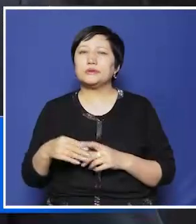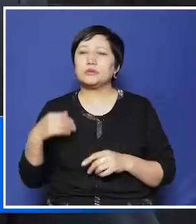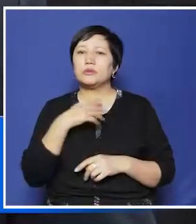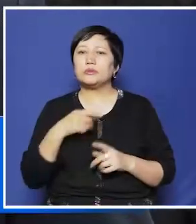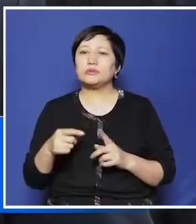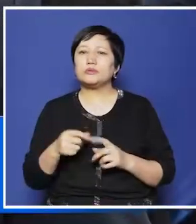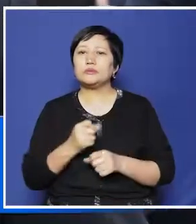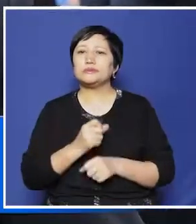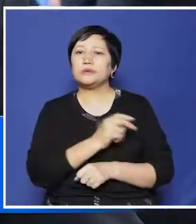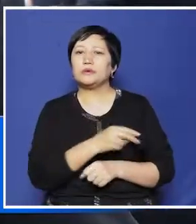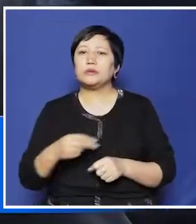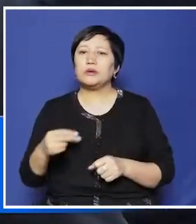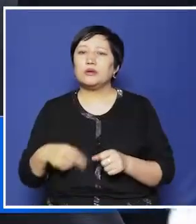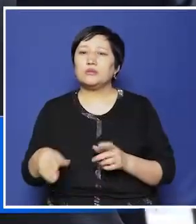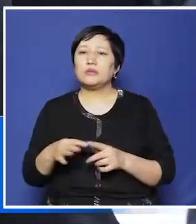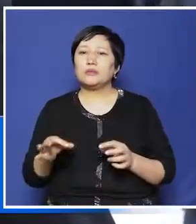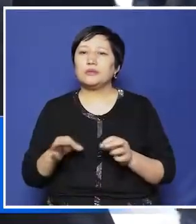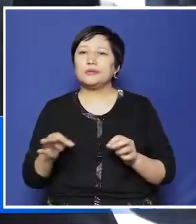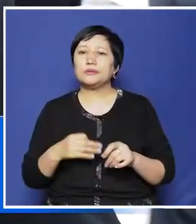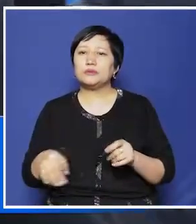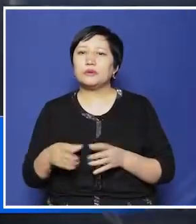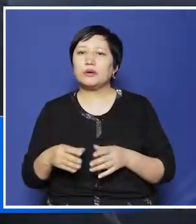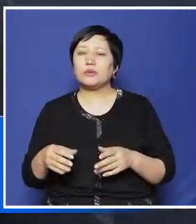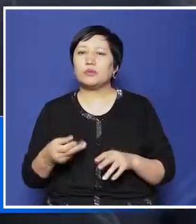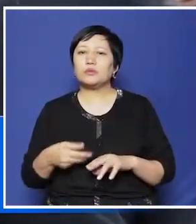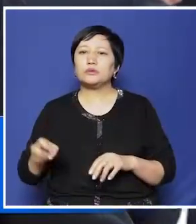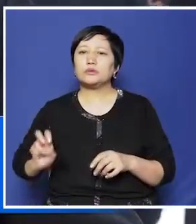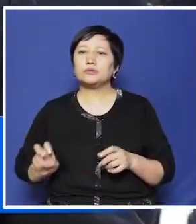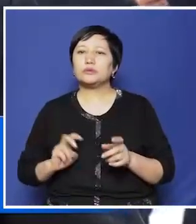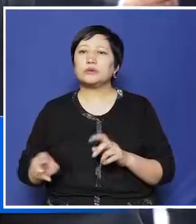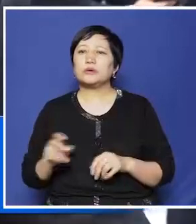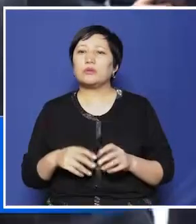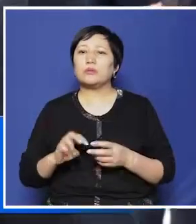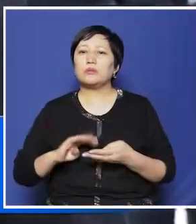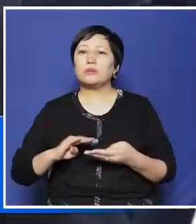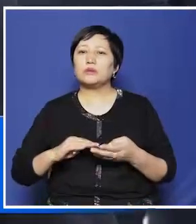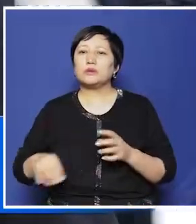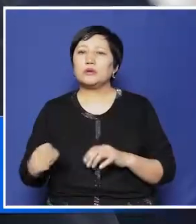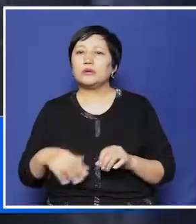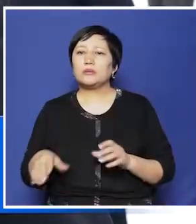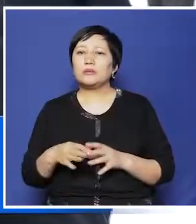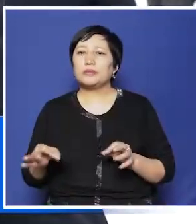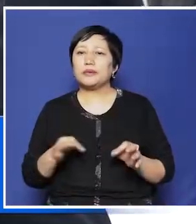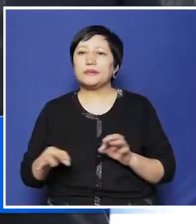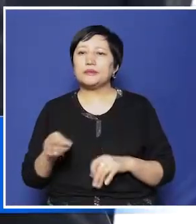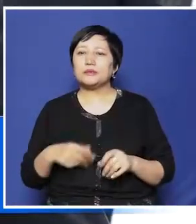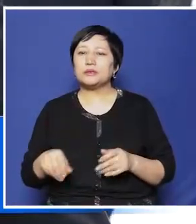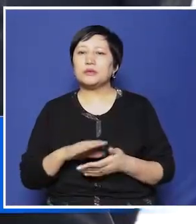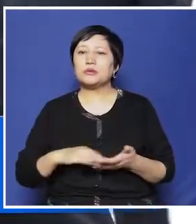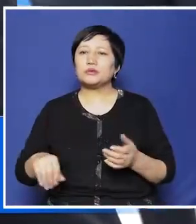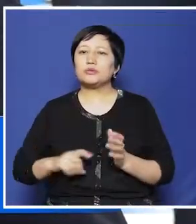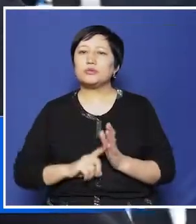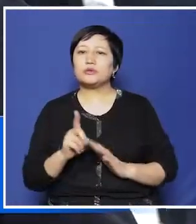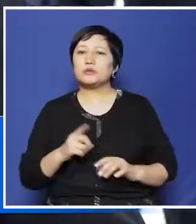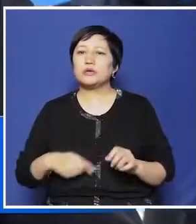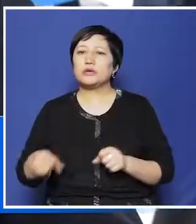іске. Менің де ұраным осындай. Яғни осы жерде отырған өзінде мысалға біраз жобаларды іске